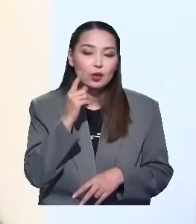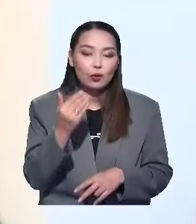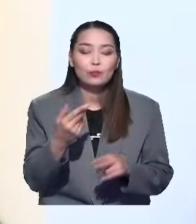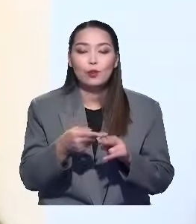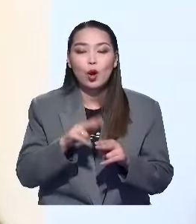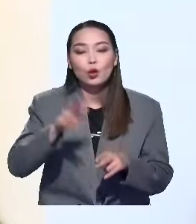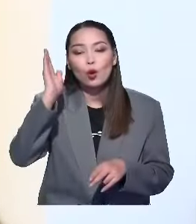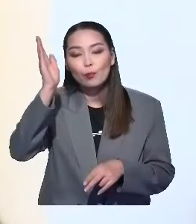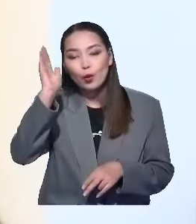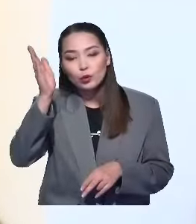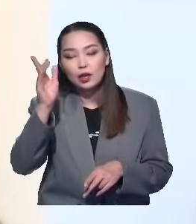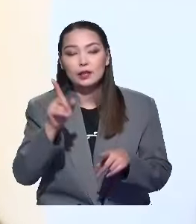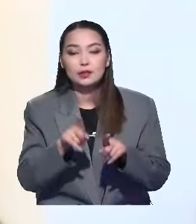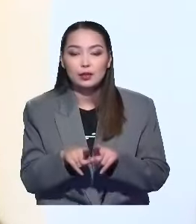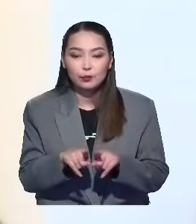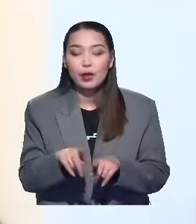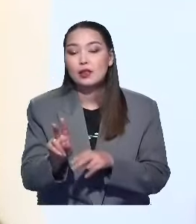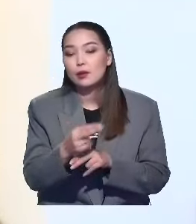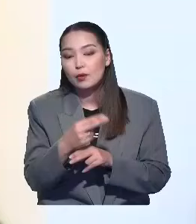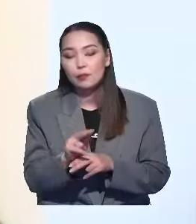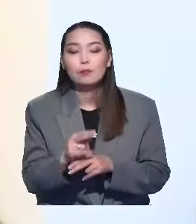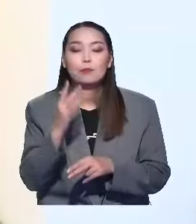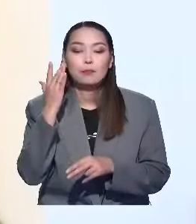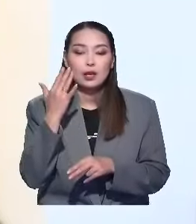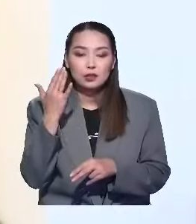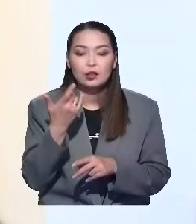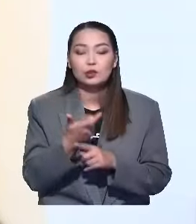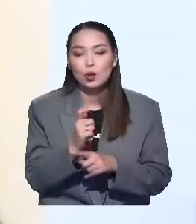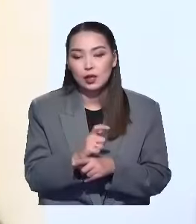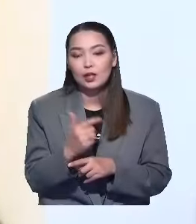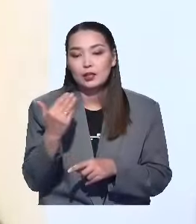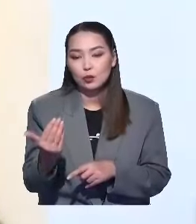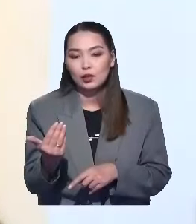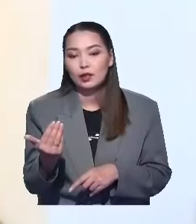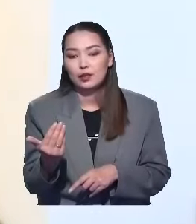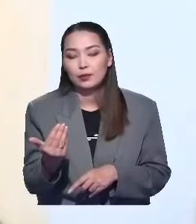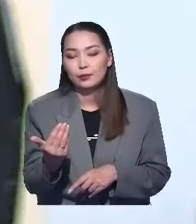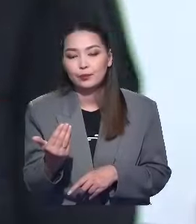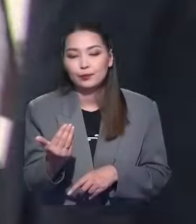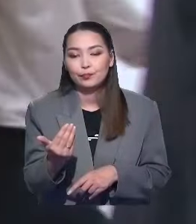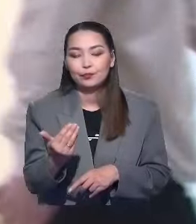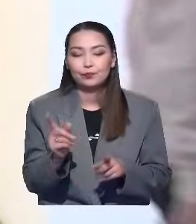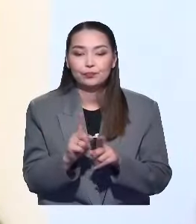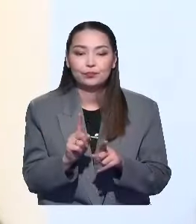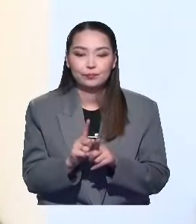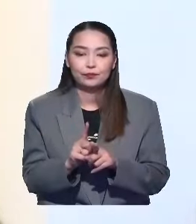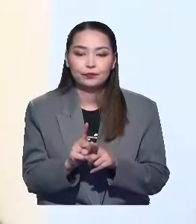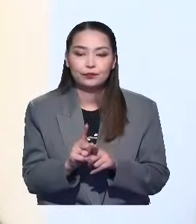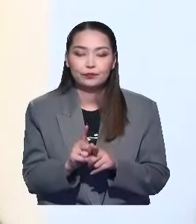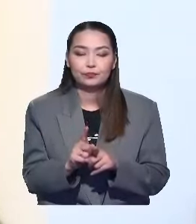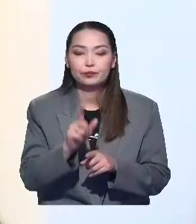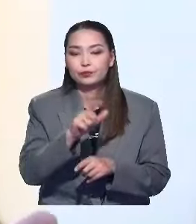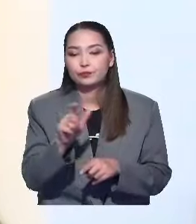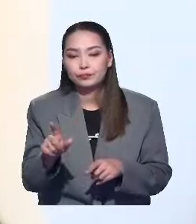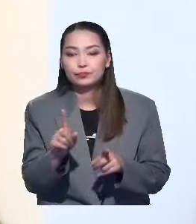ұрпаққа бір тәрбие мәнде соларға ертең үлгі болатындай кісілерді